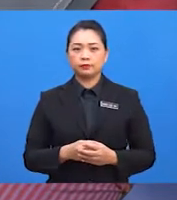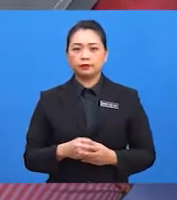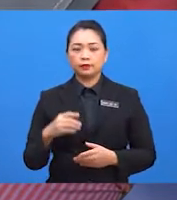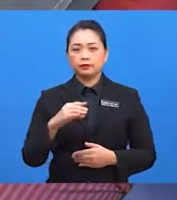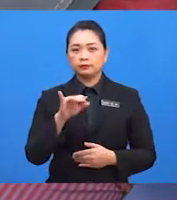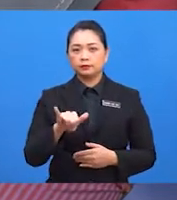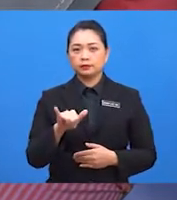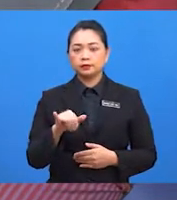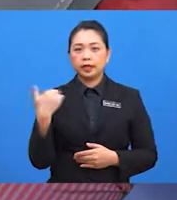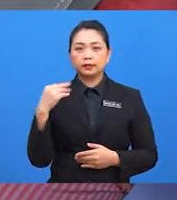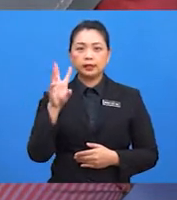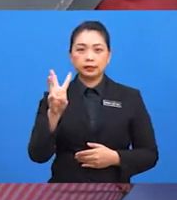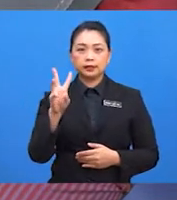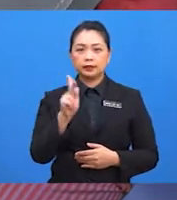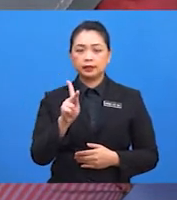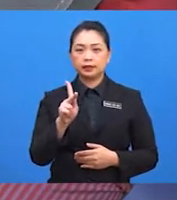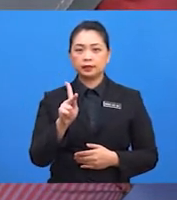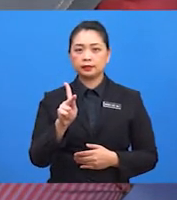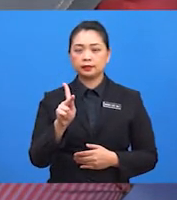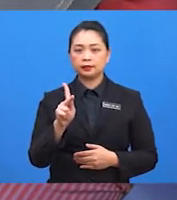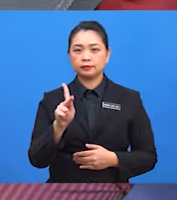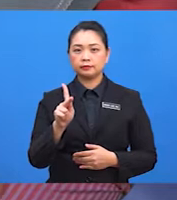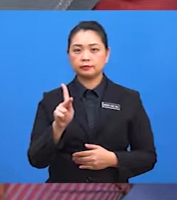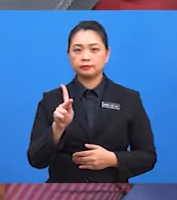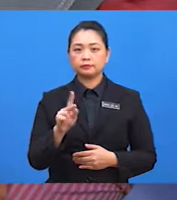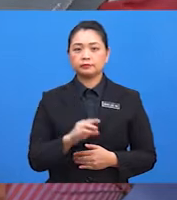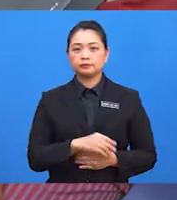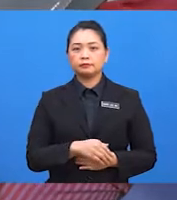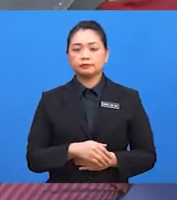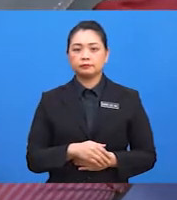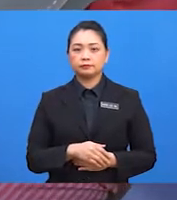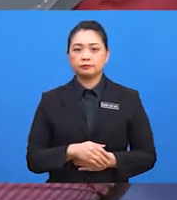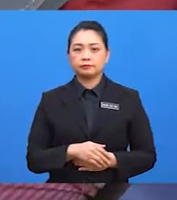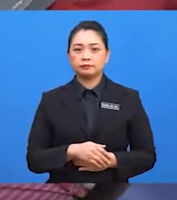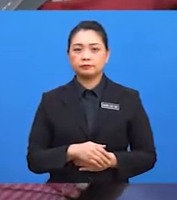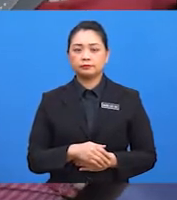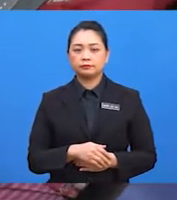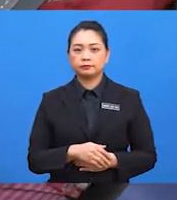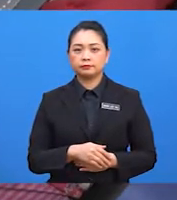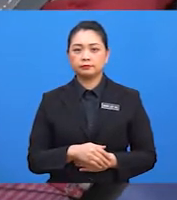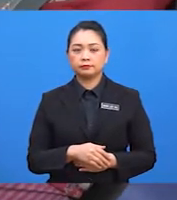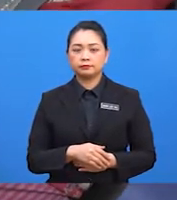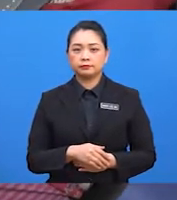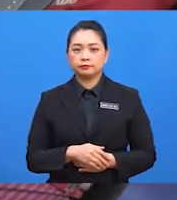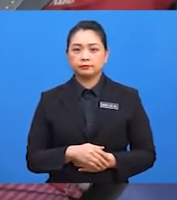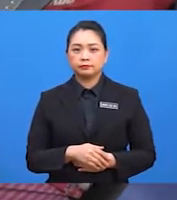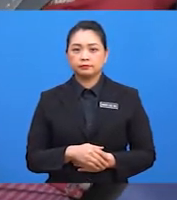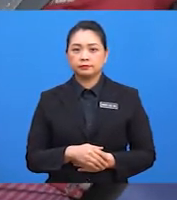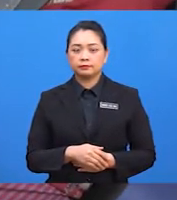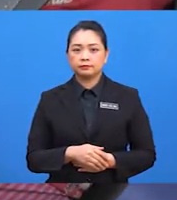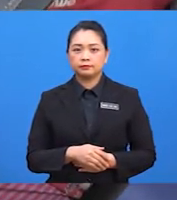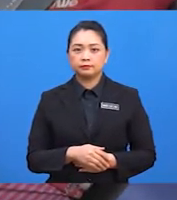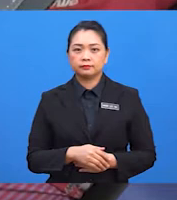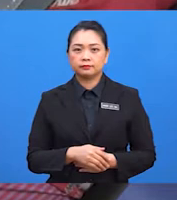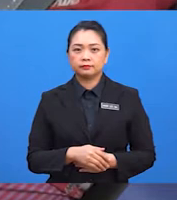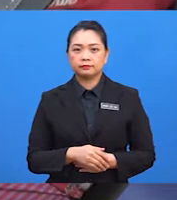yang merangkumi 6K, iaitu keluaran negara kasar, kadar inflasi, kadar pengangguran, kadar